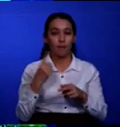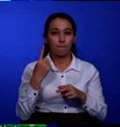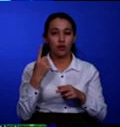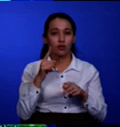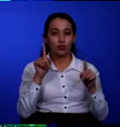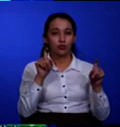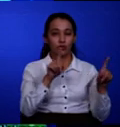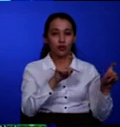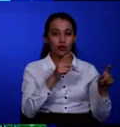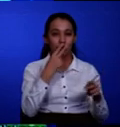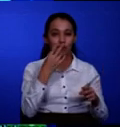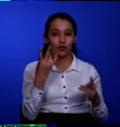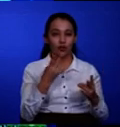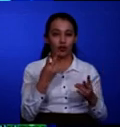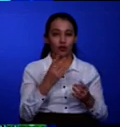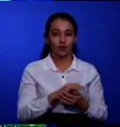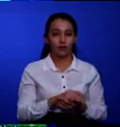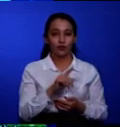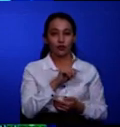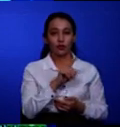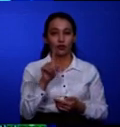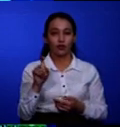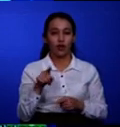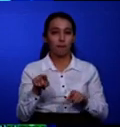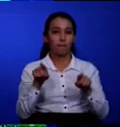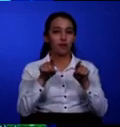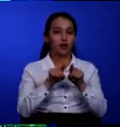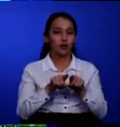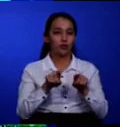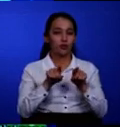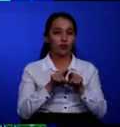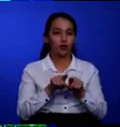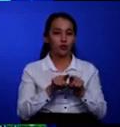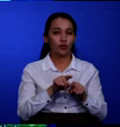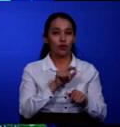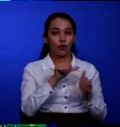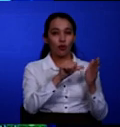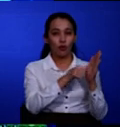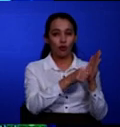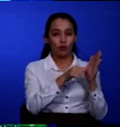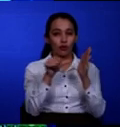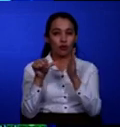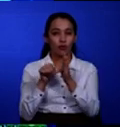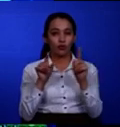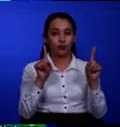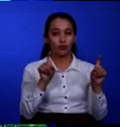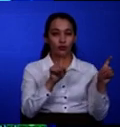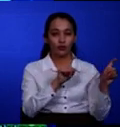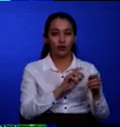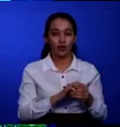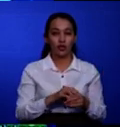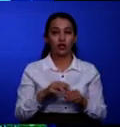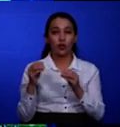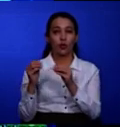soniga qaraymiz. Birinchi misolda yuzlar soni bir xil, demak, ikkalasida ham 6 ta yuzlik bor. Navbat